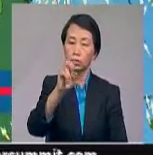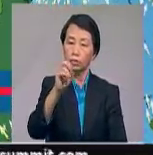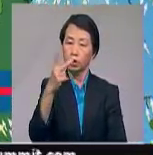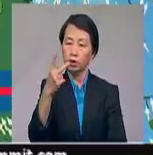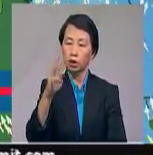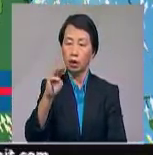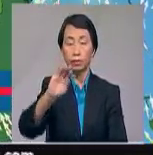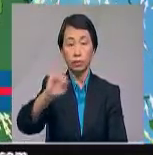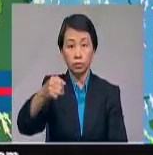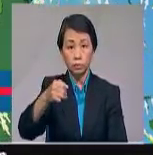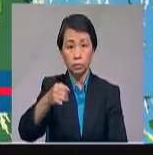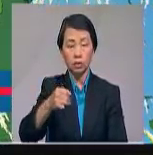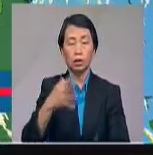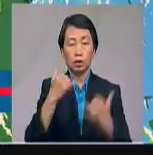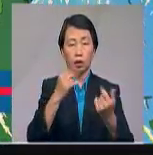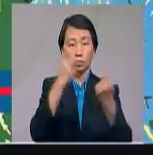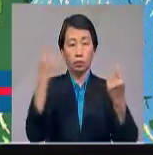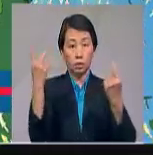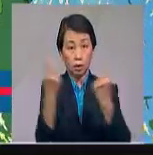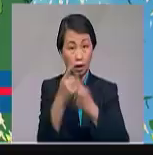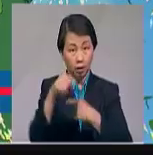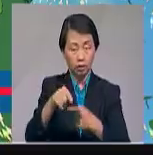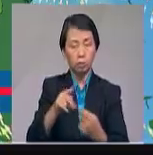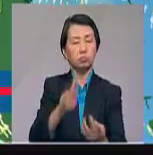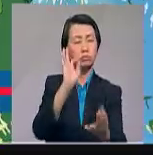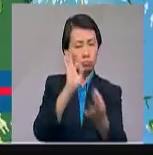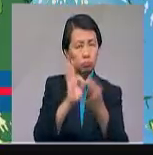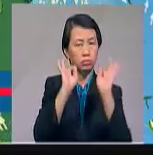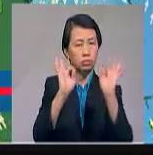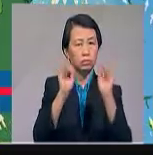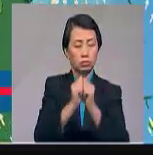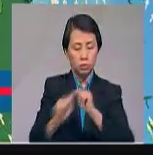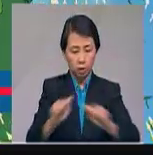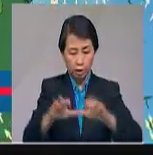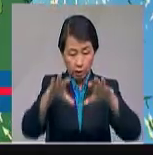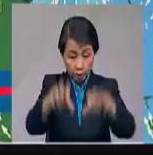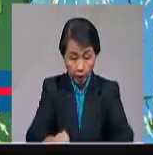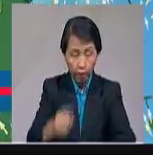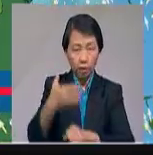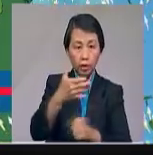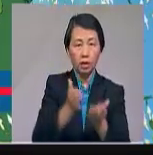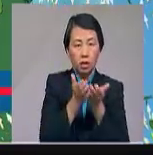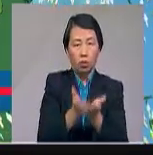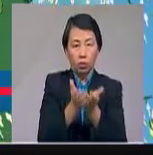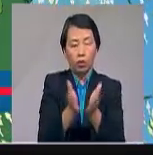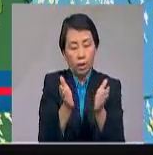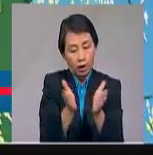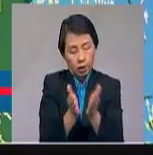sejam. Oleh demikian, keadaan ini adalah amat sesuai untuk aktiviti menangkap ikan, bot-bot